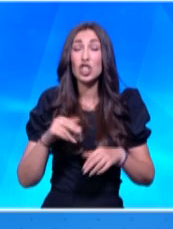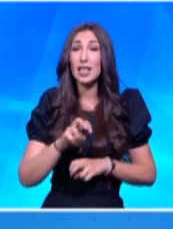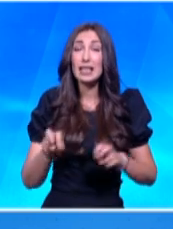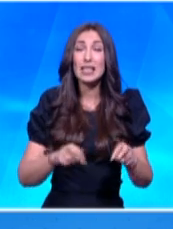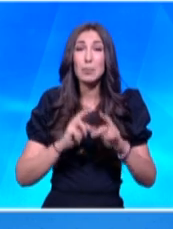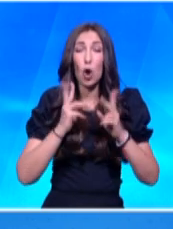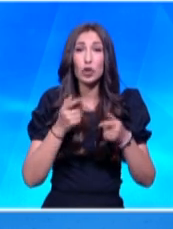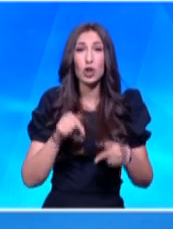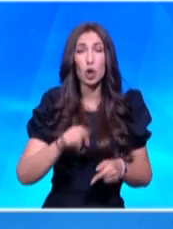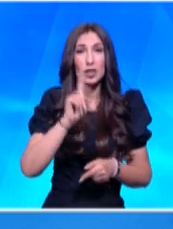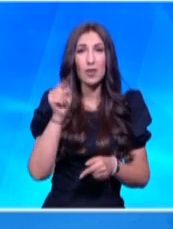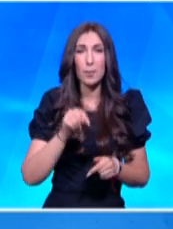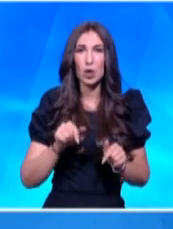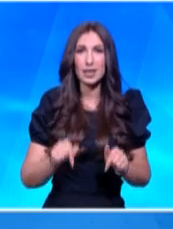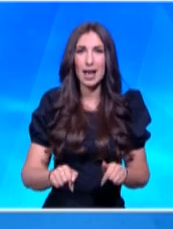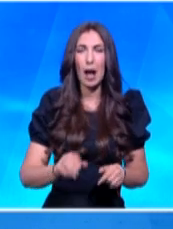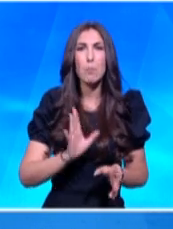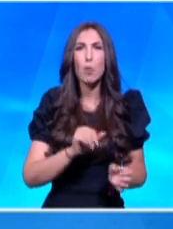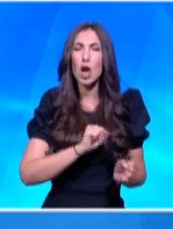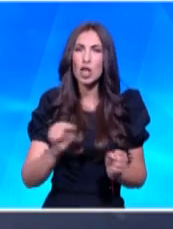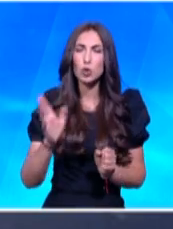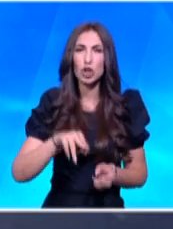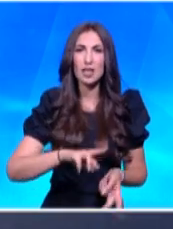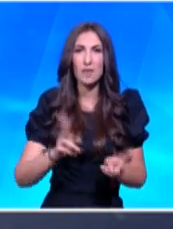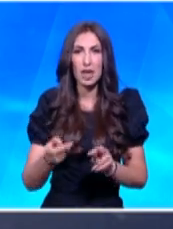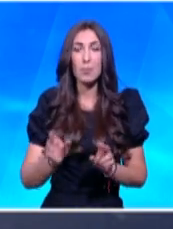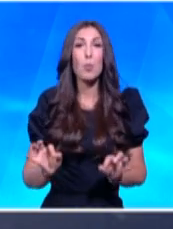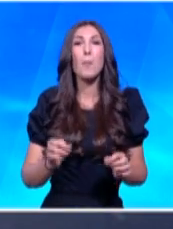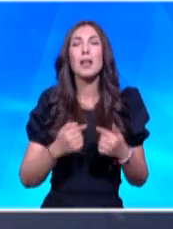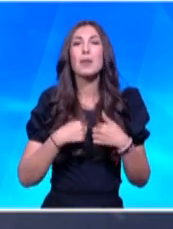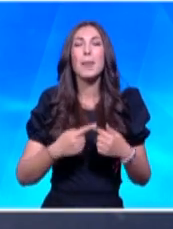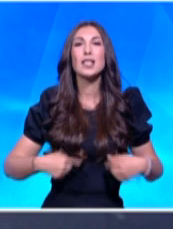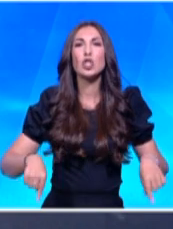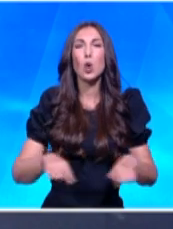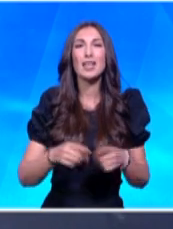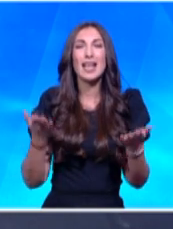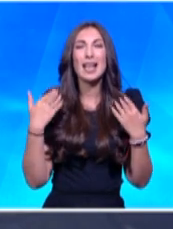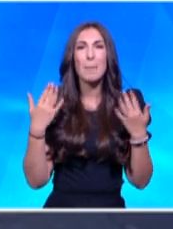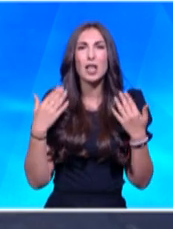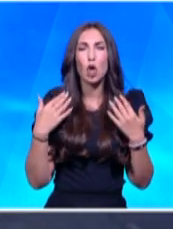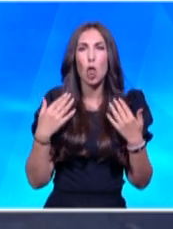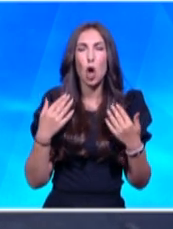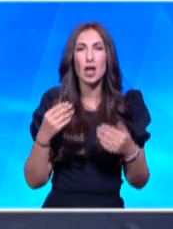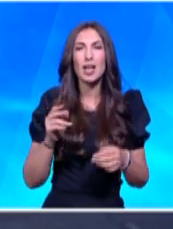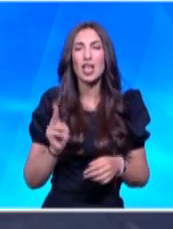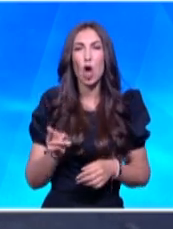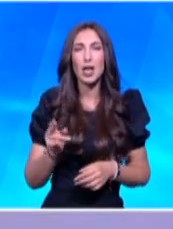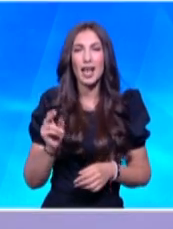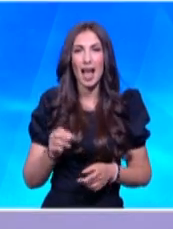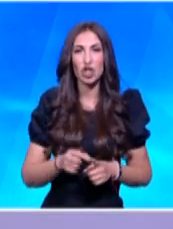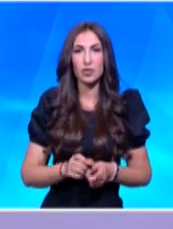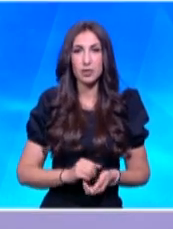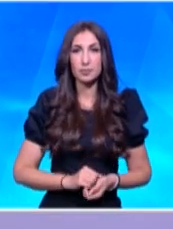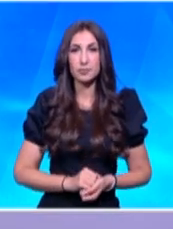този въпрос сега, Иване. Към теб ще се върнем след минути. При мен вече в студиото е климатологът професор Георги Радчев. Здравейте!